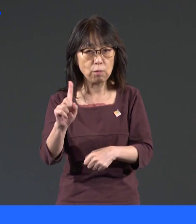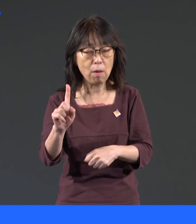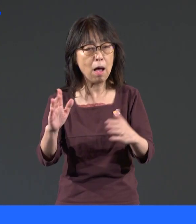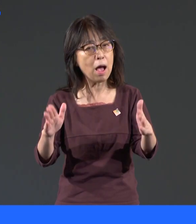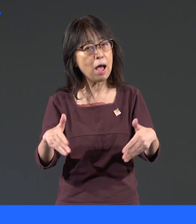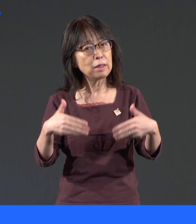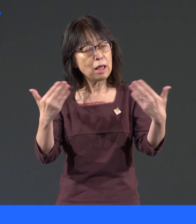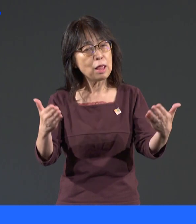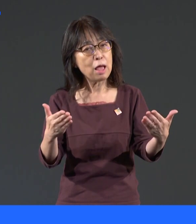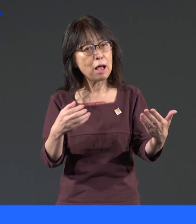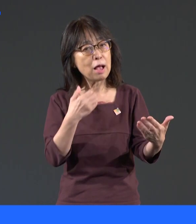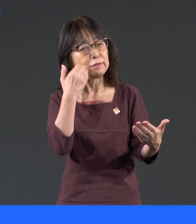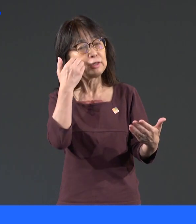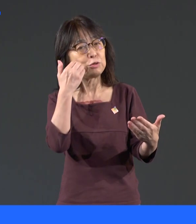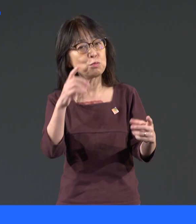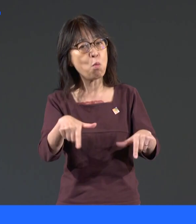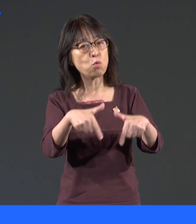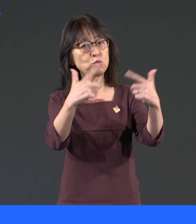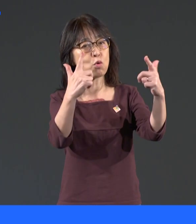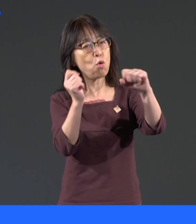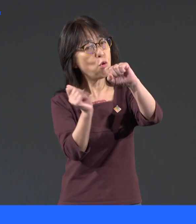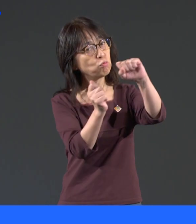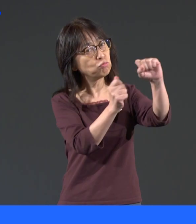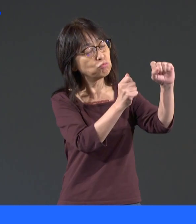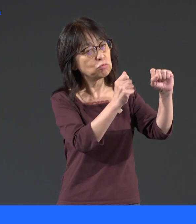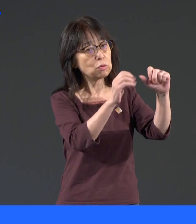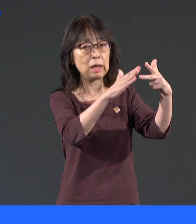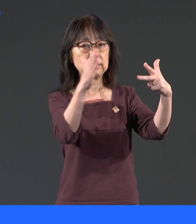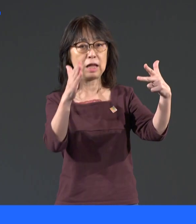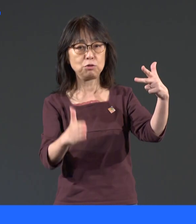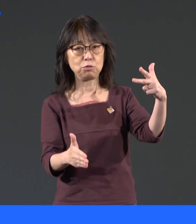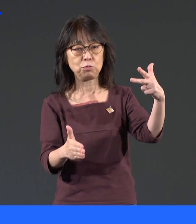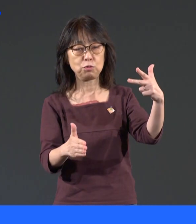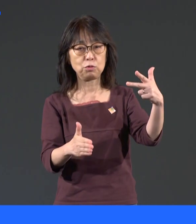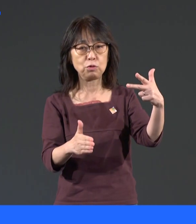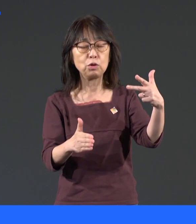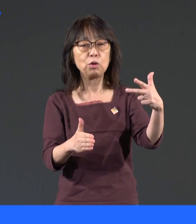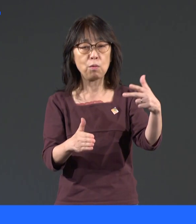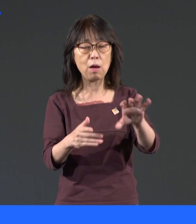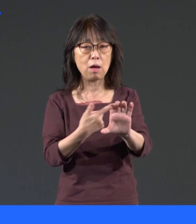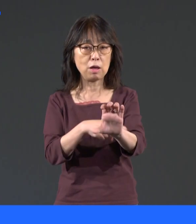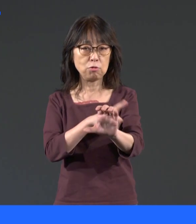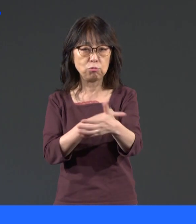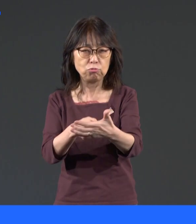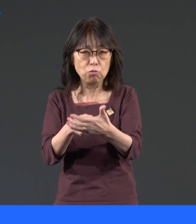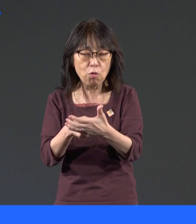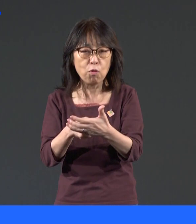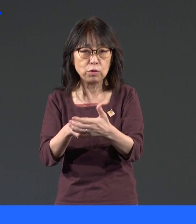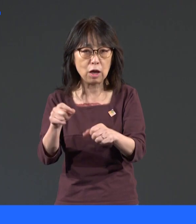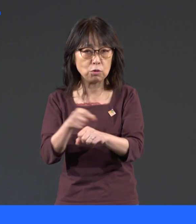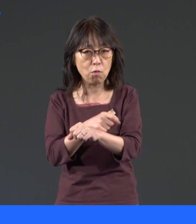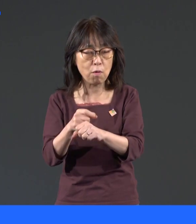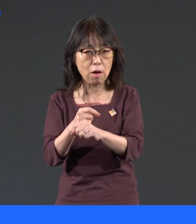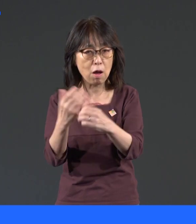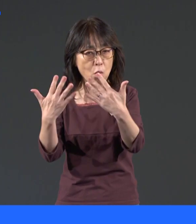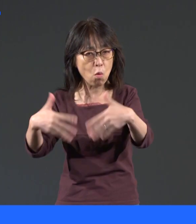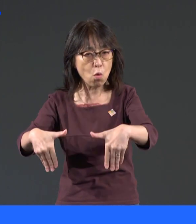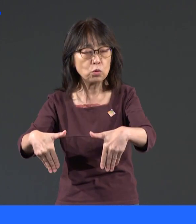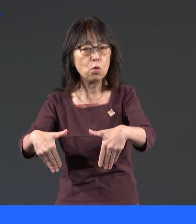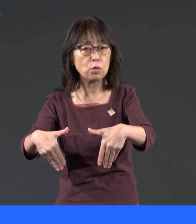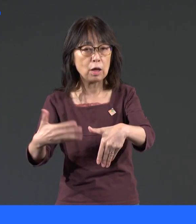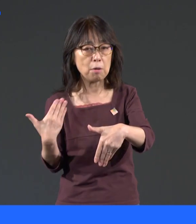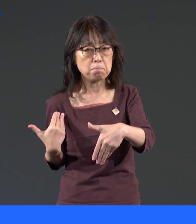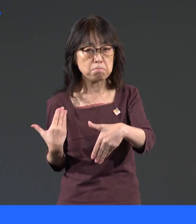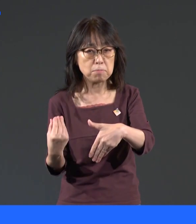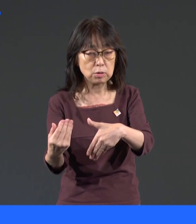感じられる木造施設になっております他に小エネルギーに特化した構造としてえ従来の